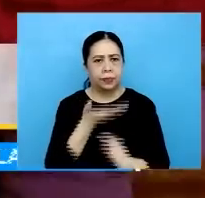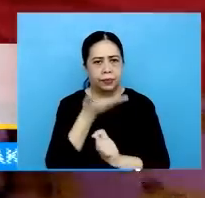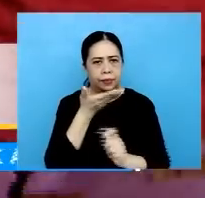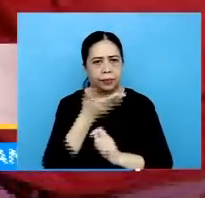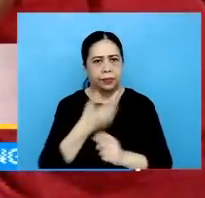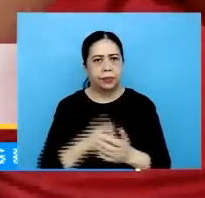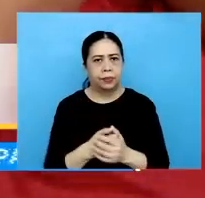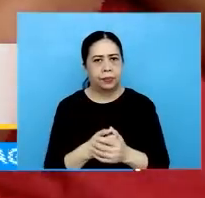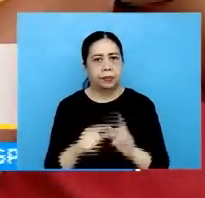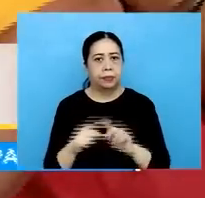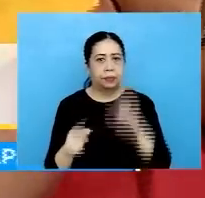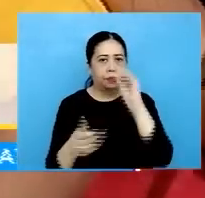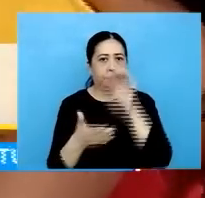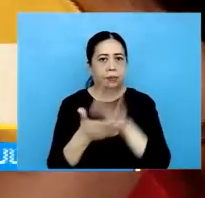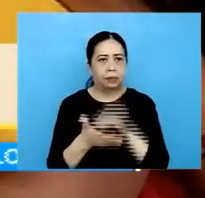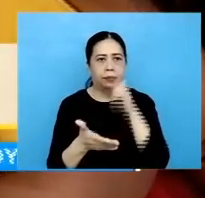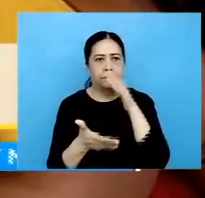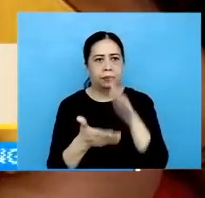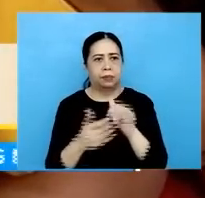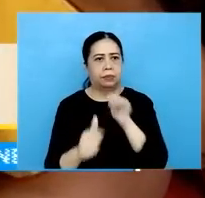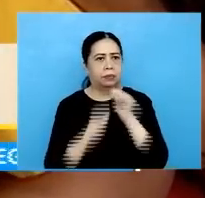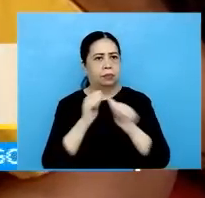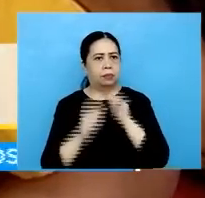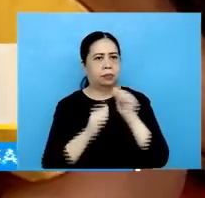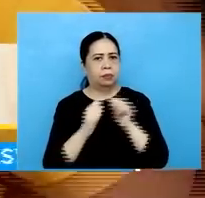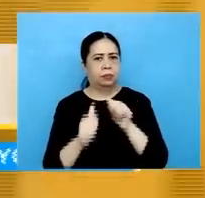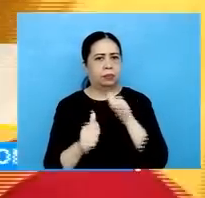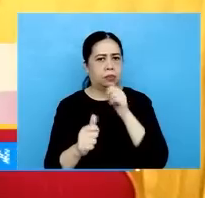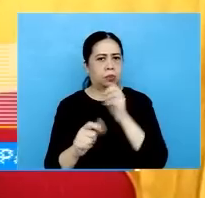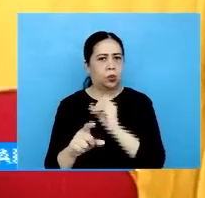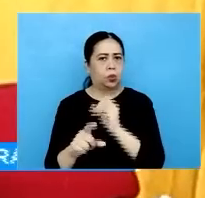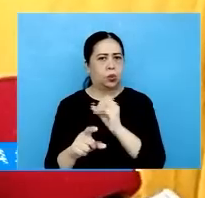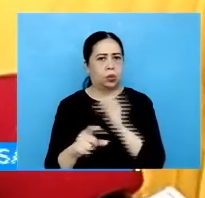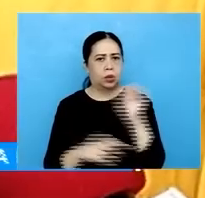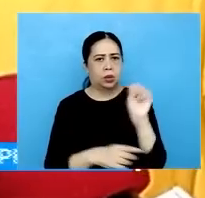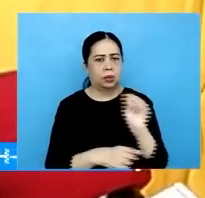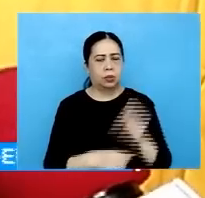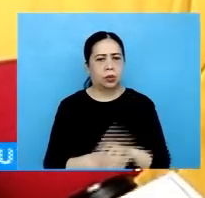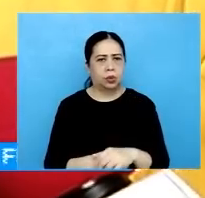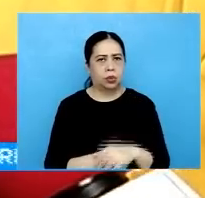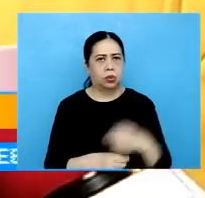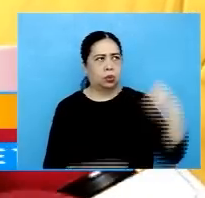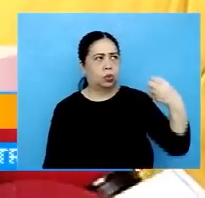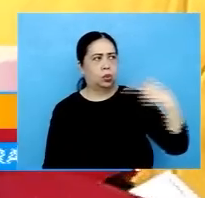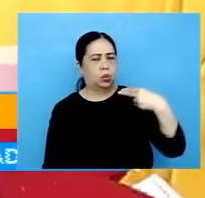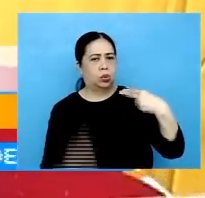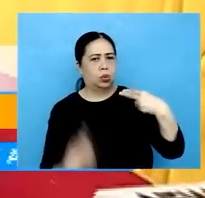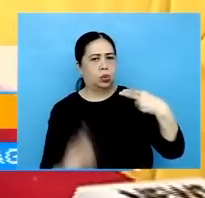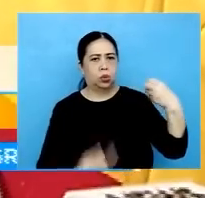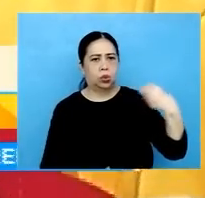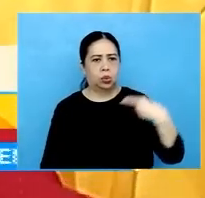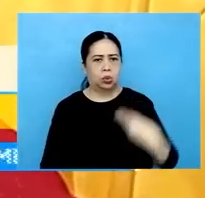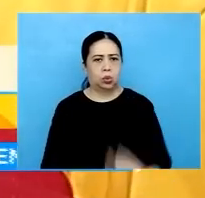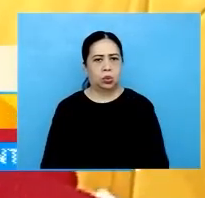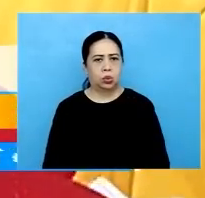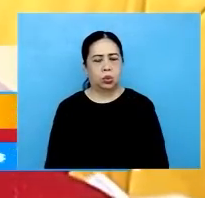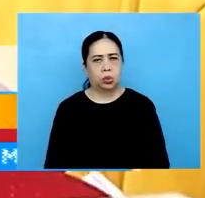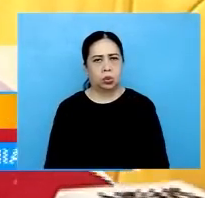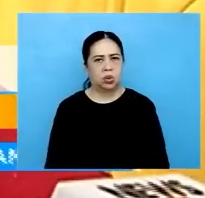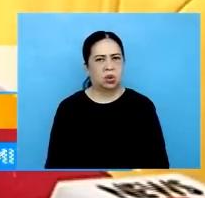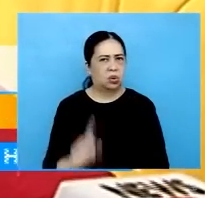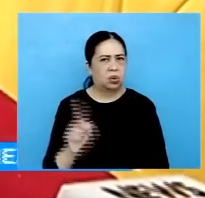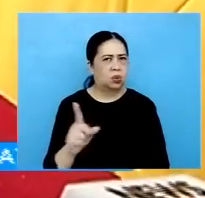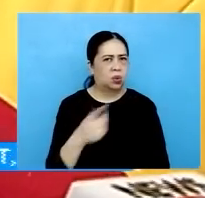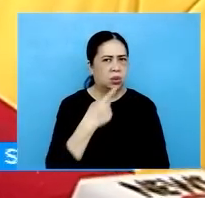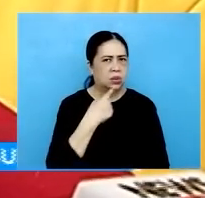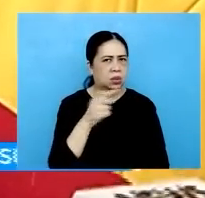Pero ang mag-asawa, itinanggi na sa kanilang nakuhang shabu. Napag-utusan lang ho talaga kami. Ano po yung inutos